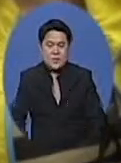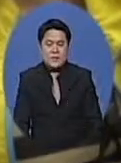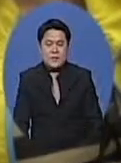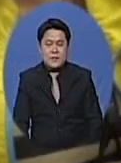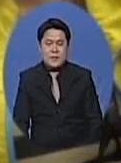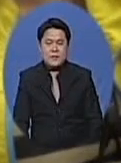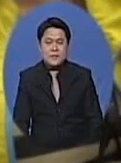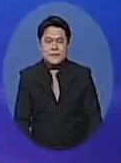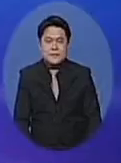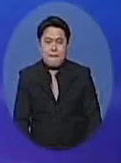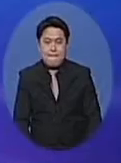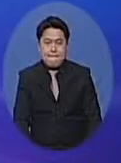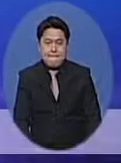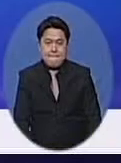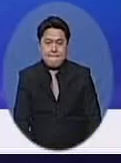최현미입니다.